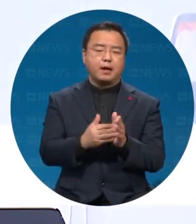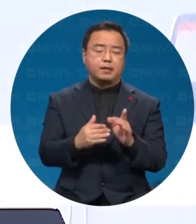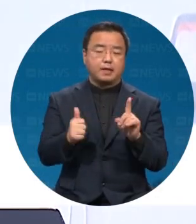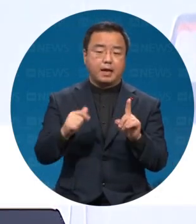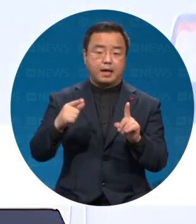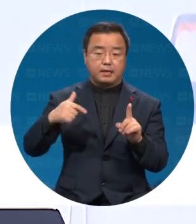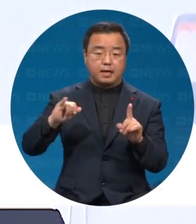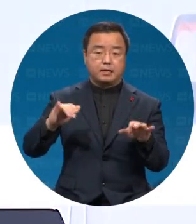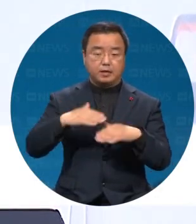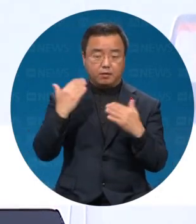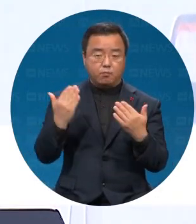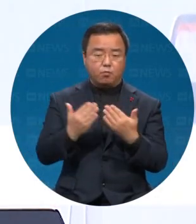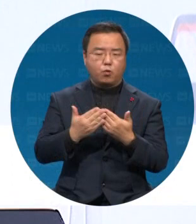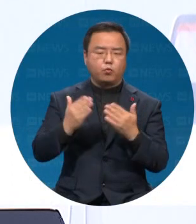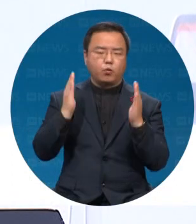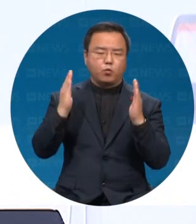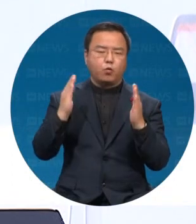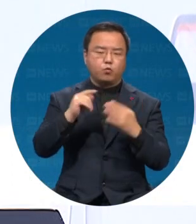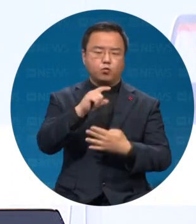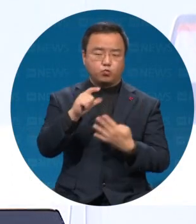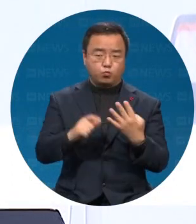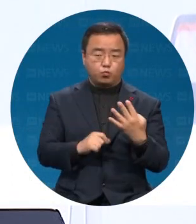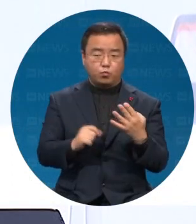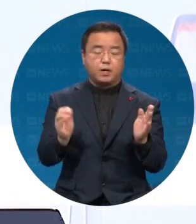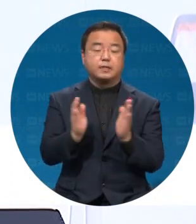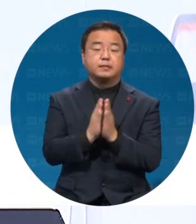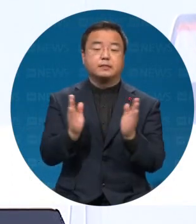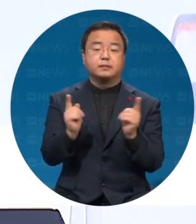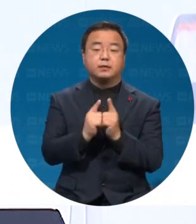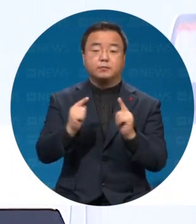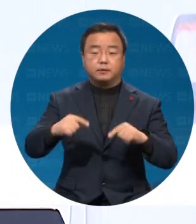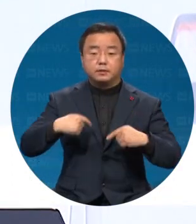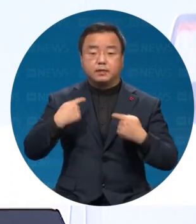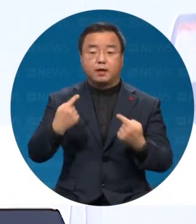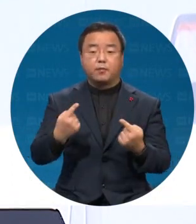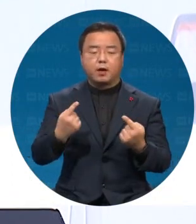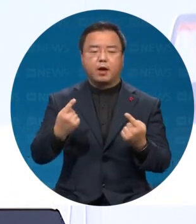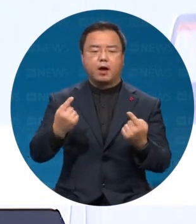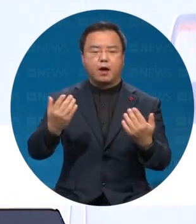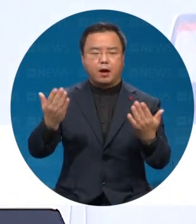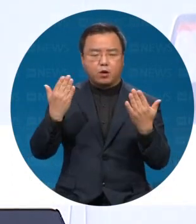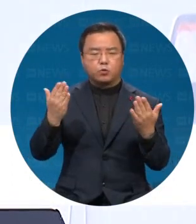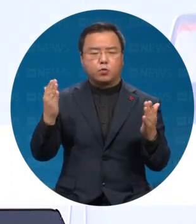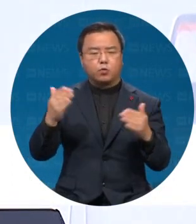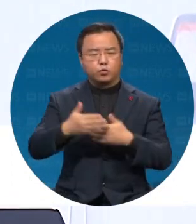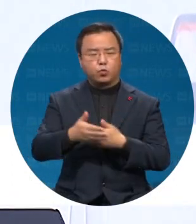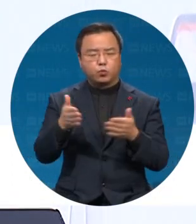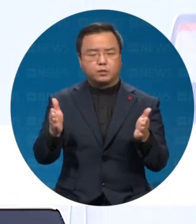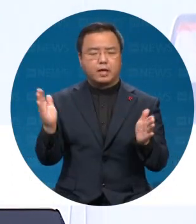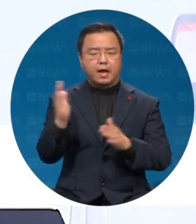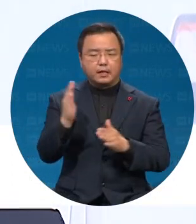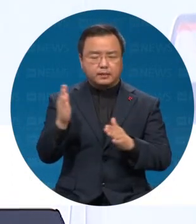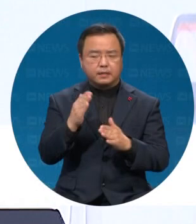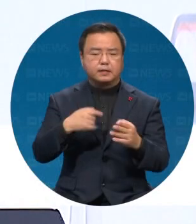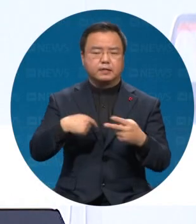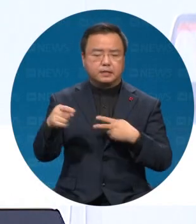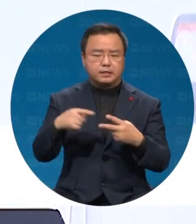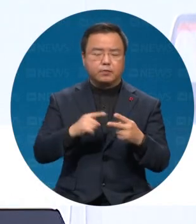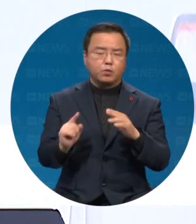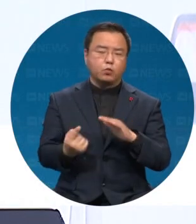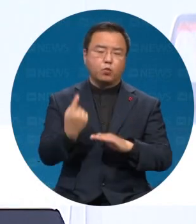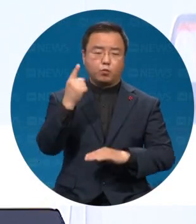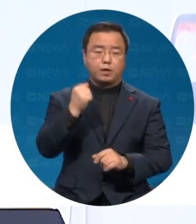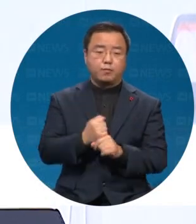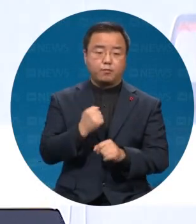학사 과정에 직접 참여함으로써 학교 교실 학생에 대한 실제적인 이해를 높이고